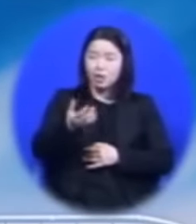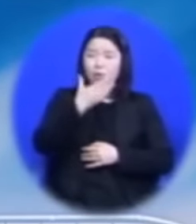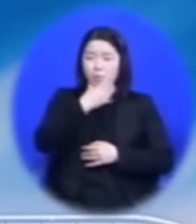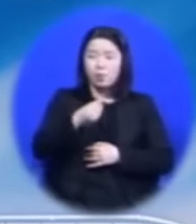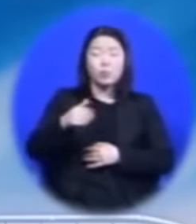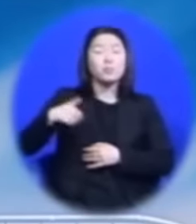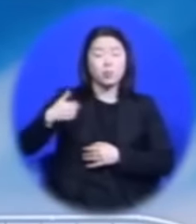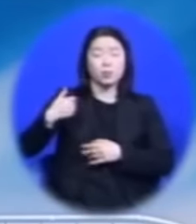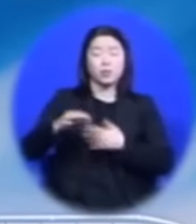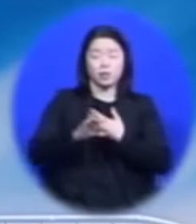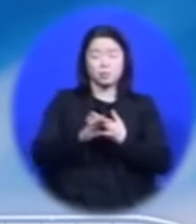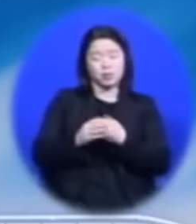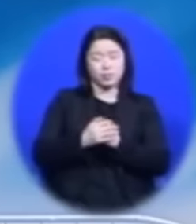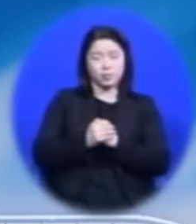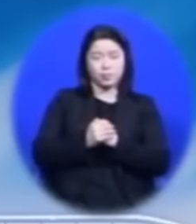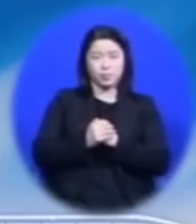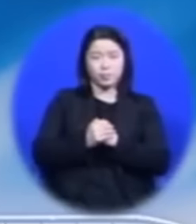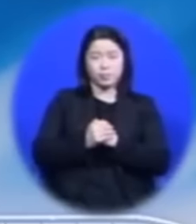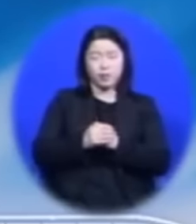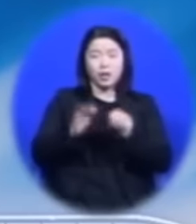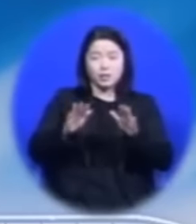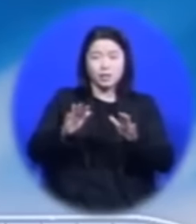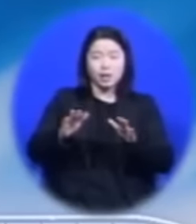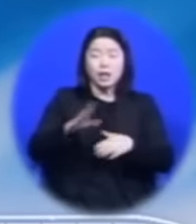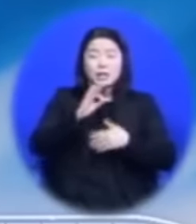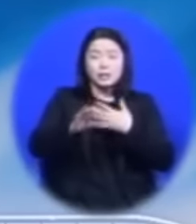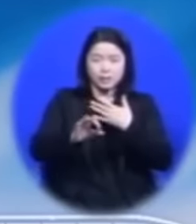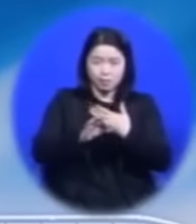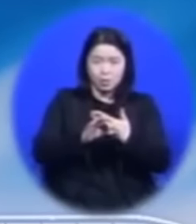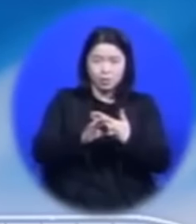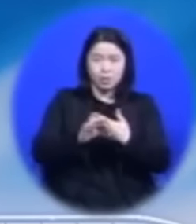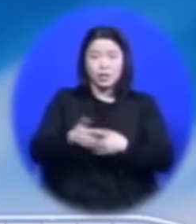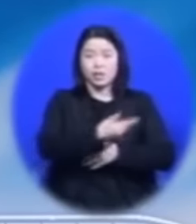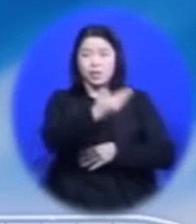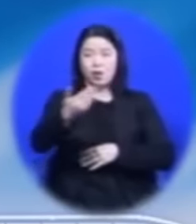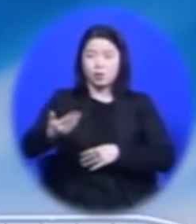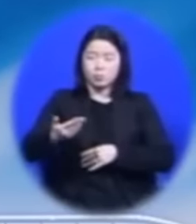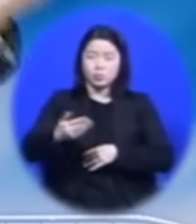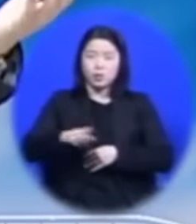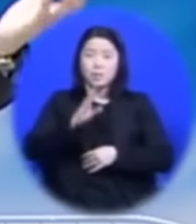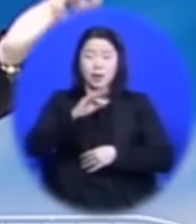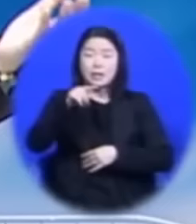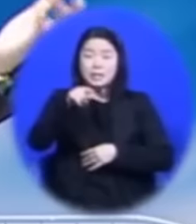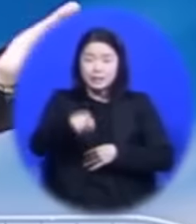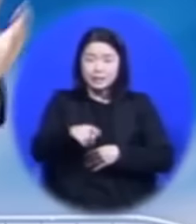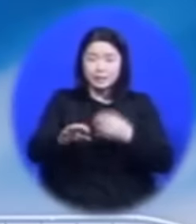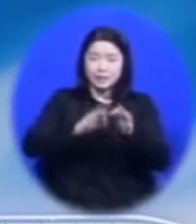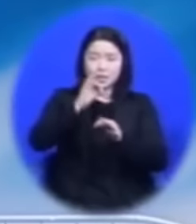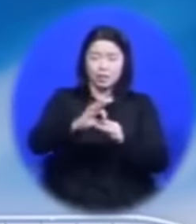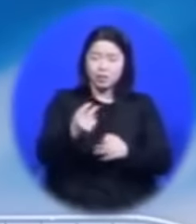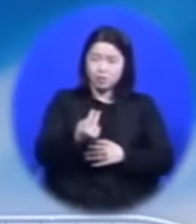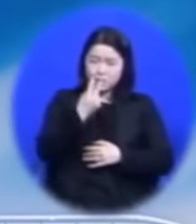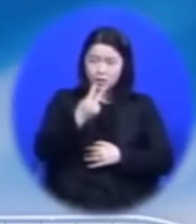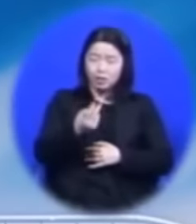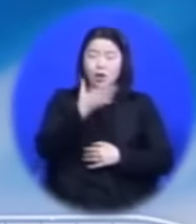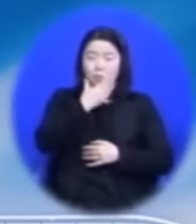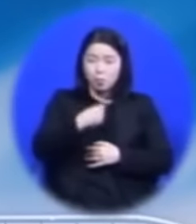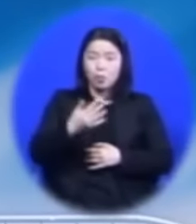모른다면. 자, 그렇다면 여러분은 바로 그 영생의 축복을